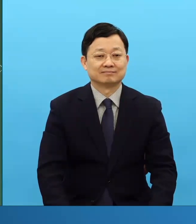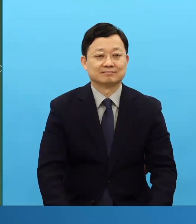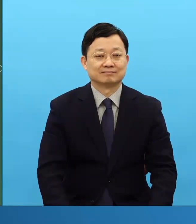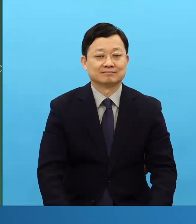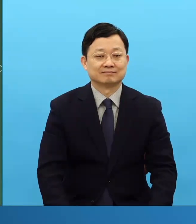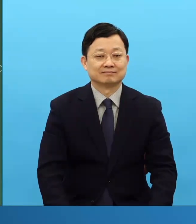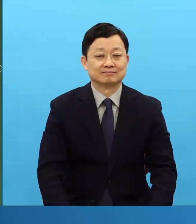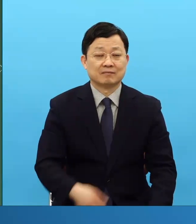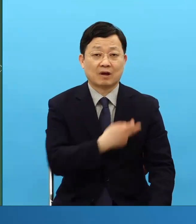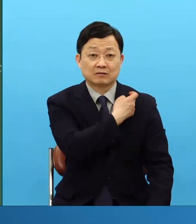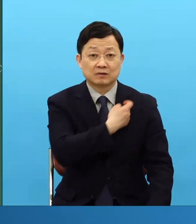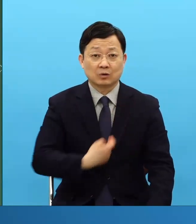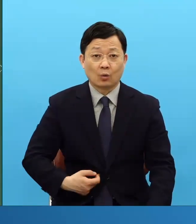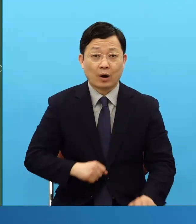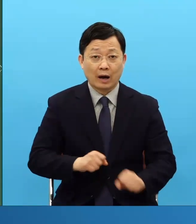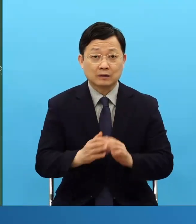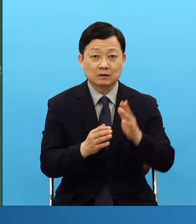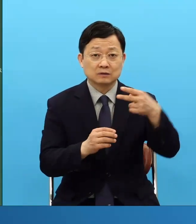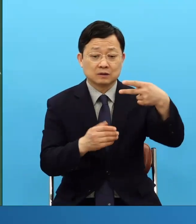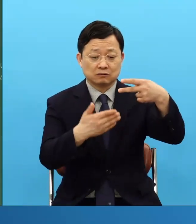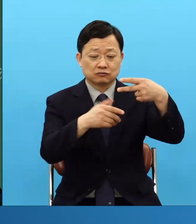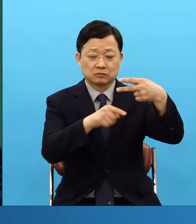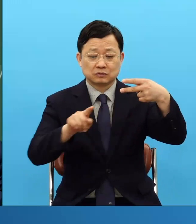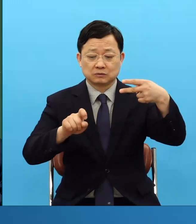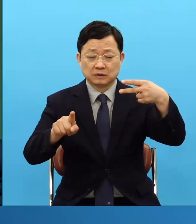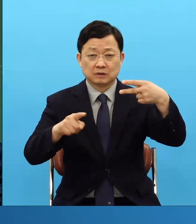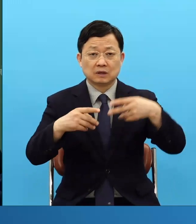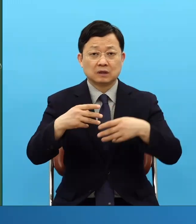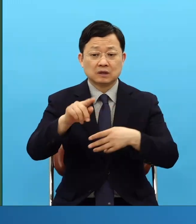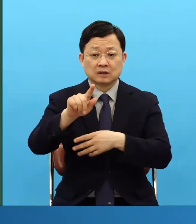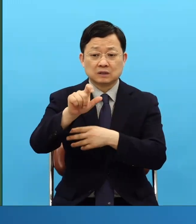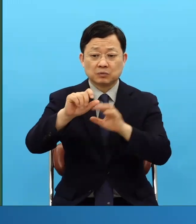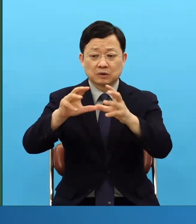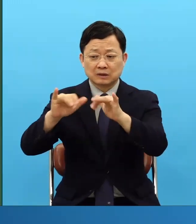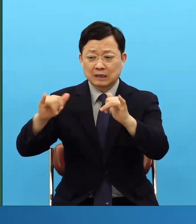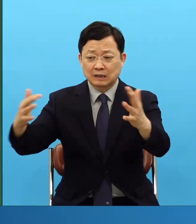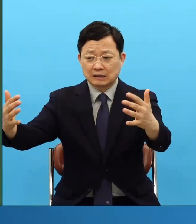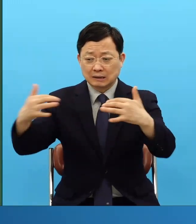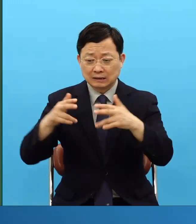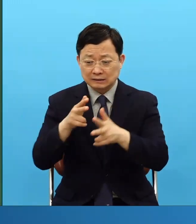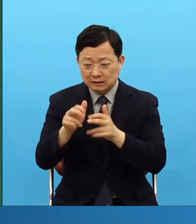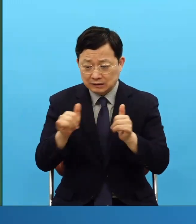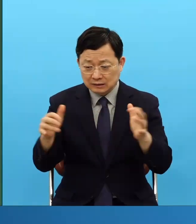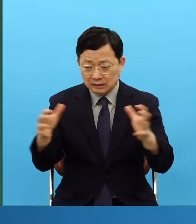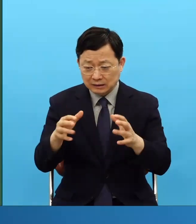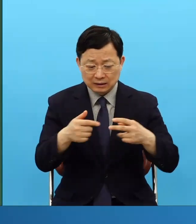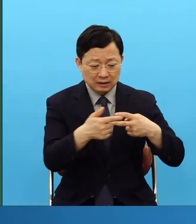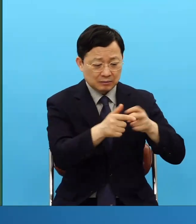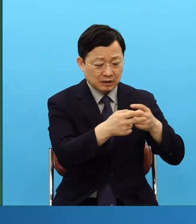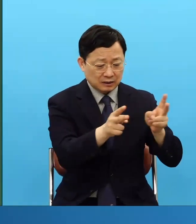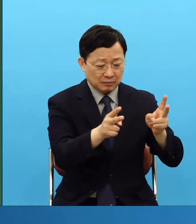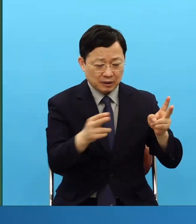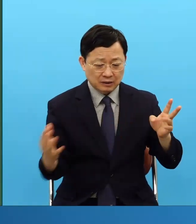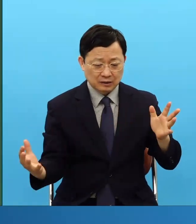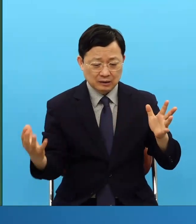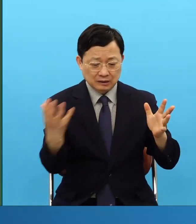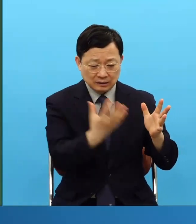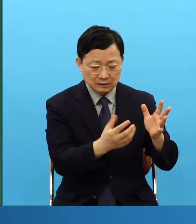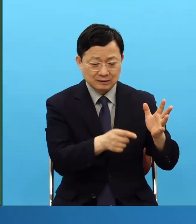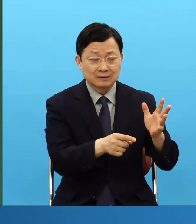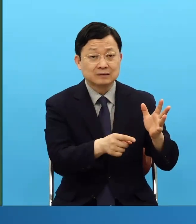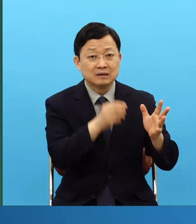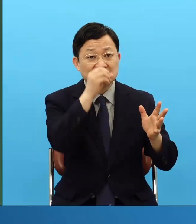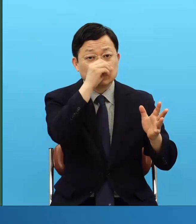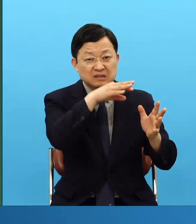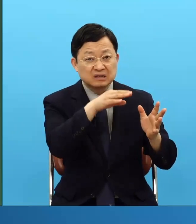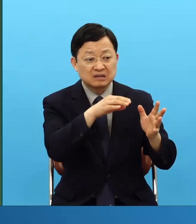이 사람들을 보세요. Look at the people of Acts 2, 9-11. 이 사람들이 그냥 마가다락방에 참여된 게 아닙니다. And these people didn't just